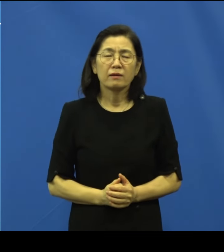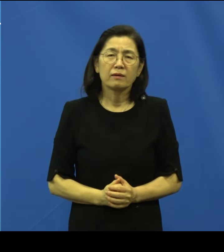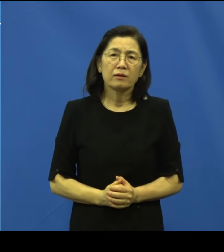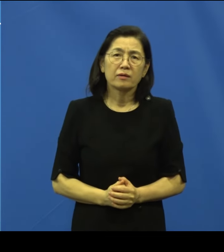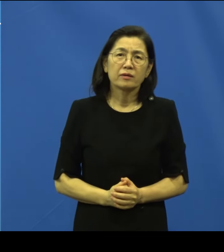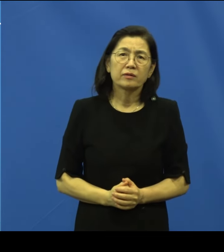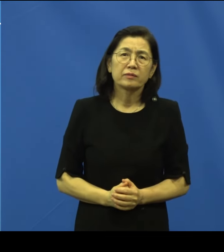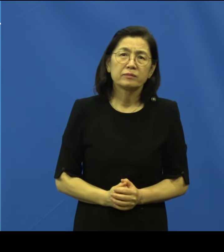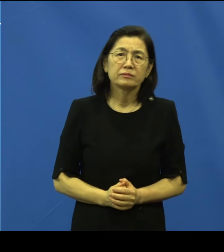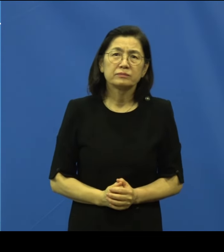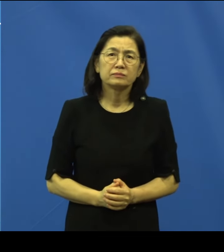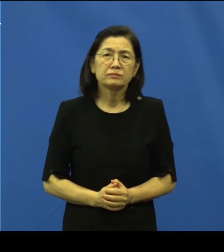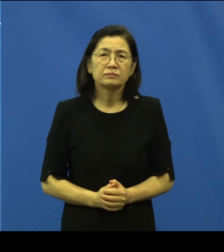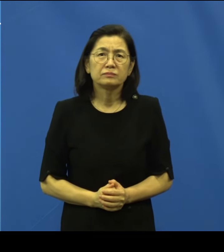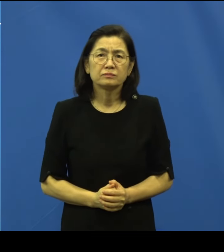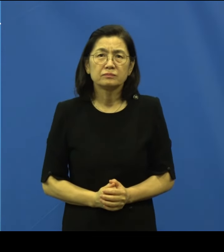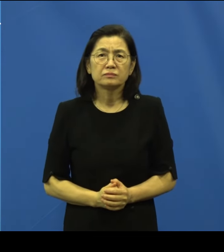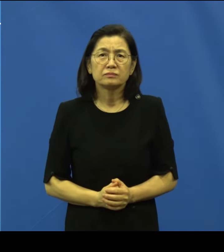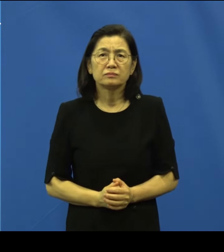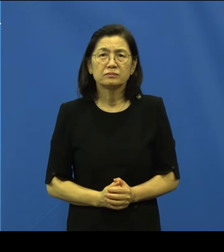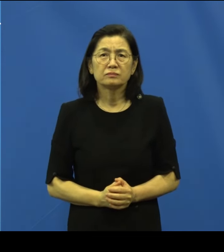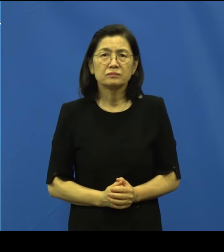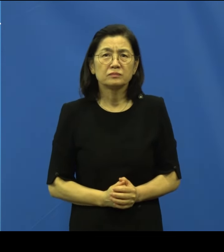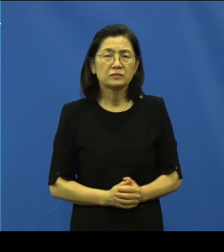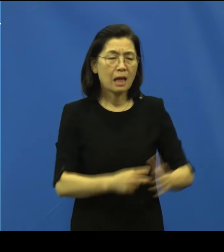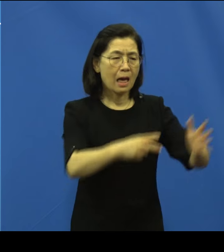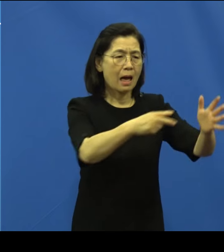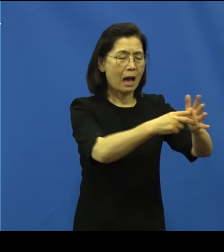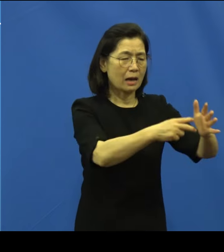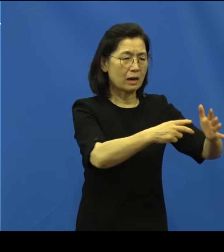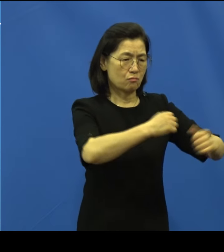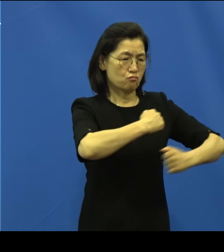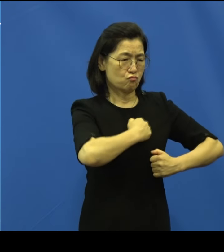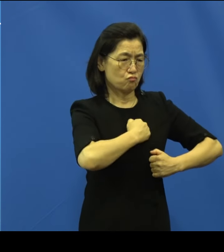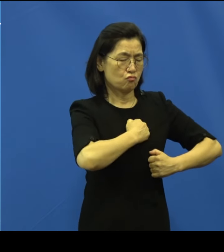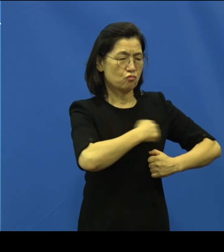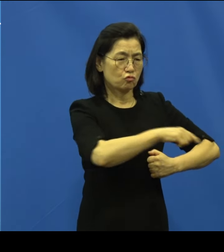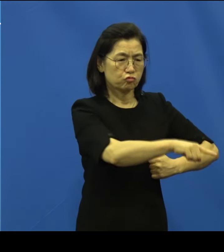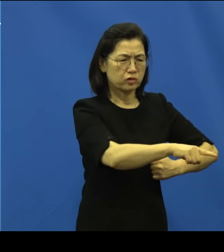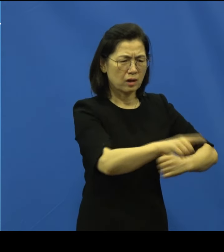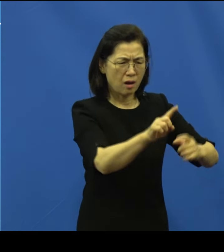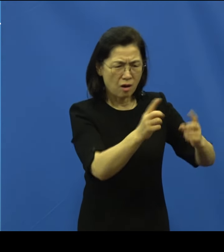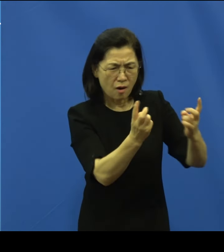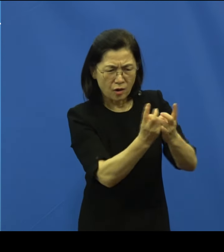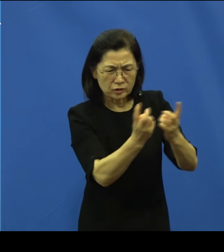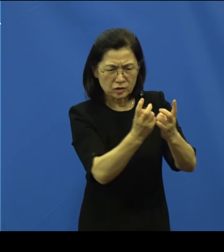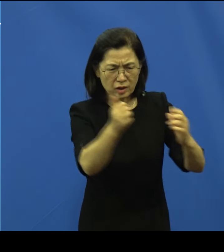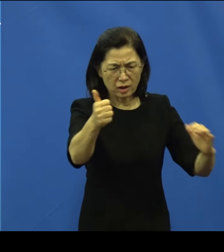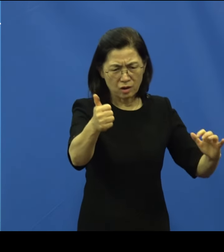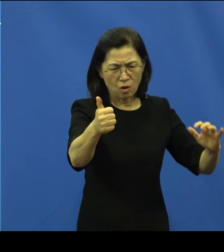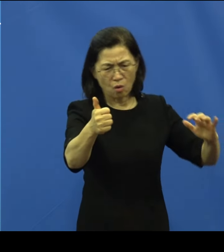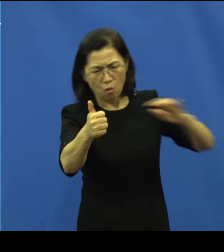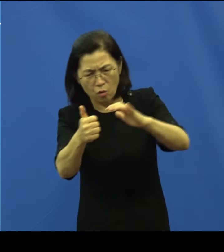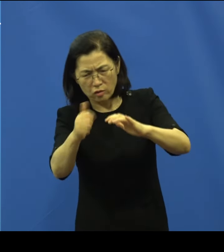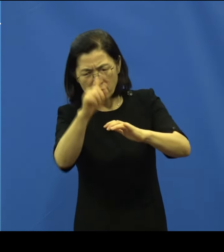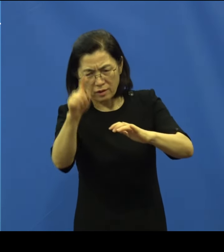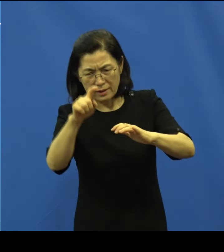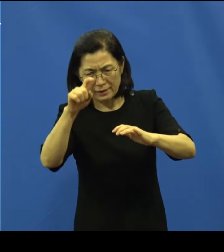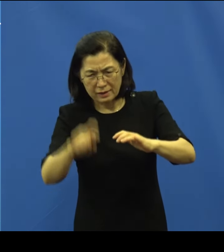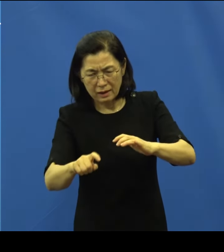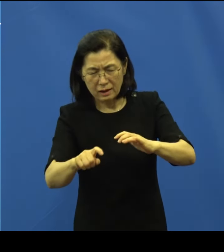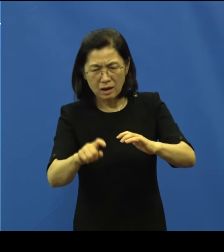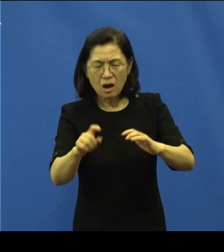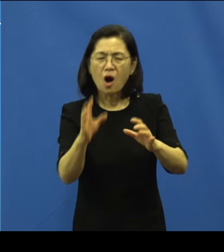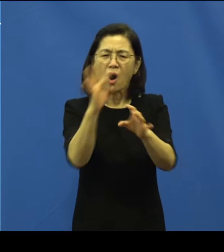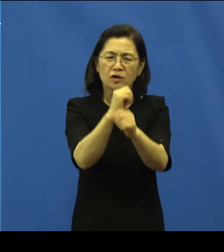거예요. 그러니까 적이 어떻게 공격하는지, 어떤 때에 언제 공격하는지,